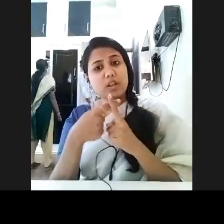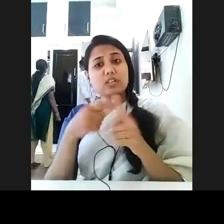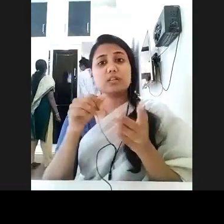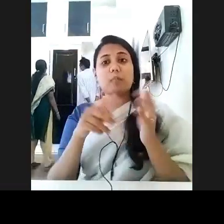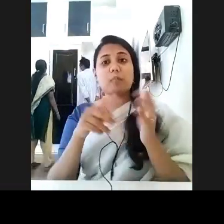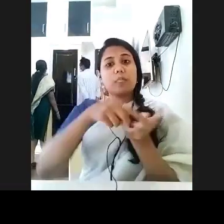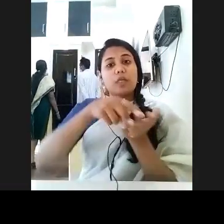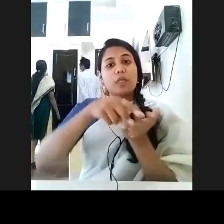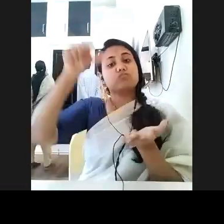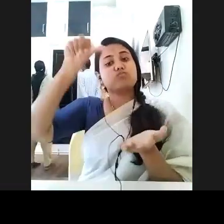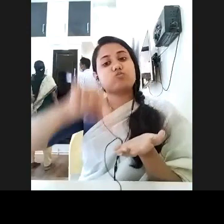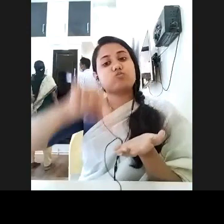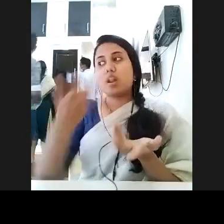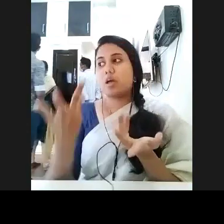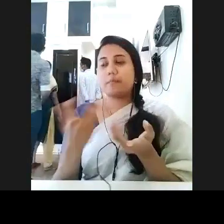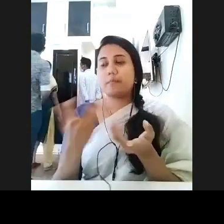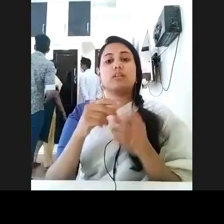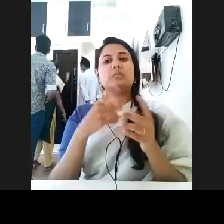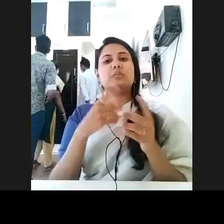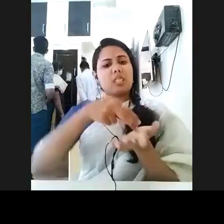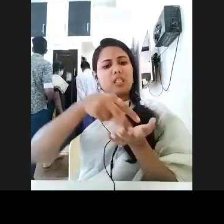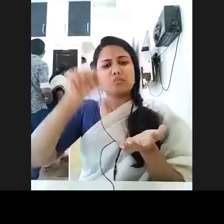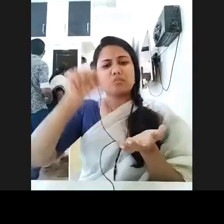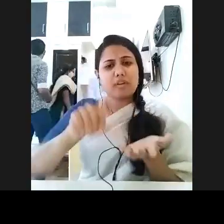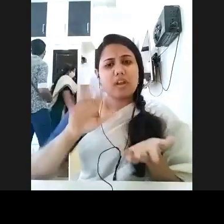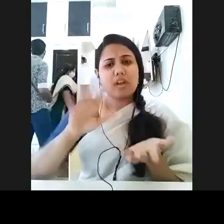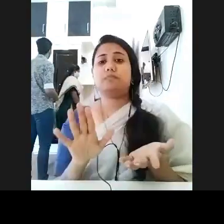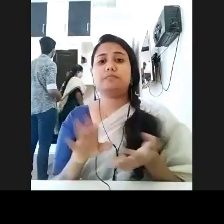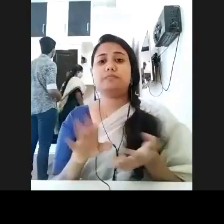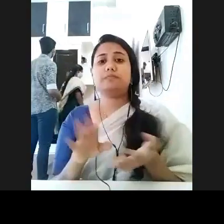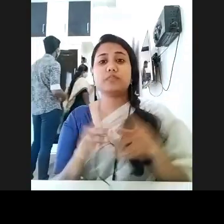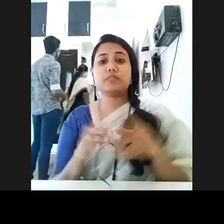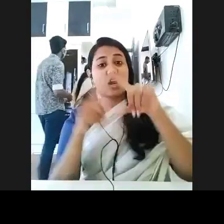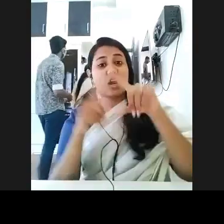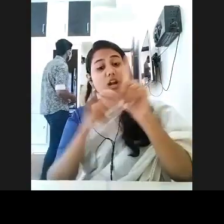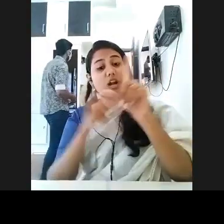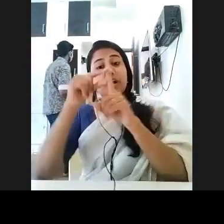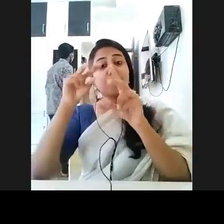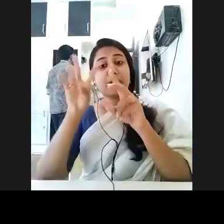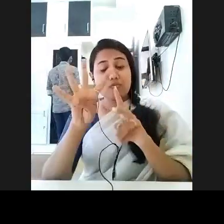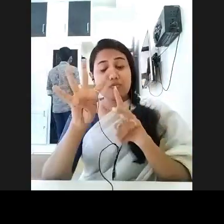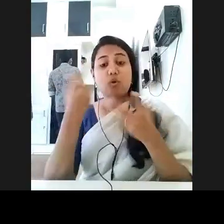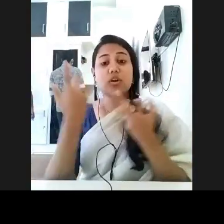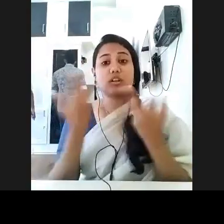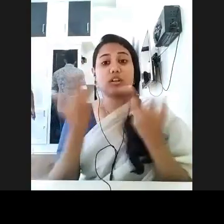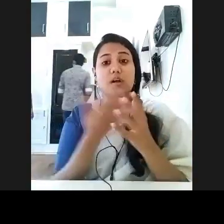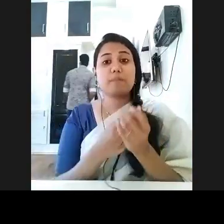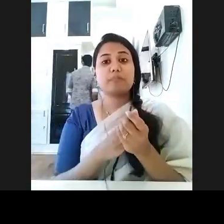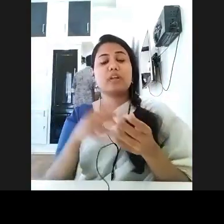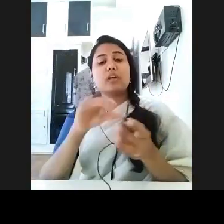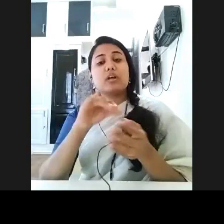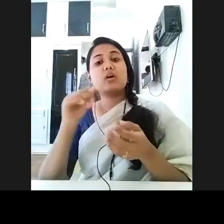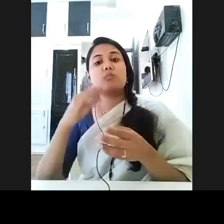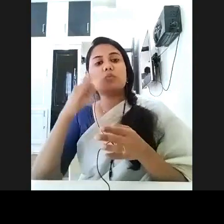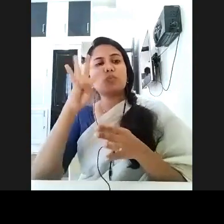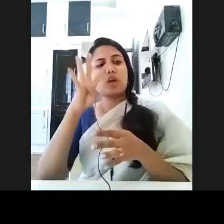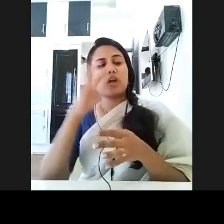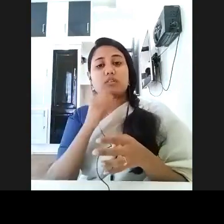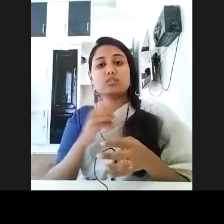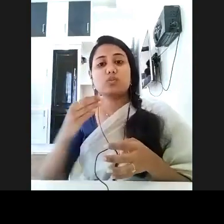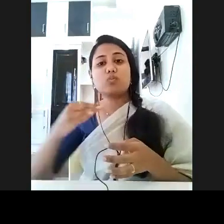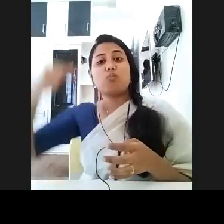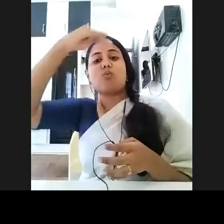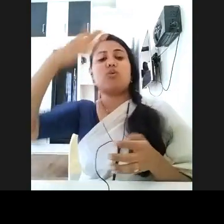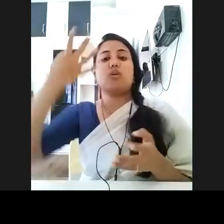നഷ്ടപ്പെട്ട് ടൈപ്പ് 2 പോലെയും ബിഹേവ് ചെയ്യാറുണ്ട് ടൈപ്പ് 3 കുട്ടികൾ. ടൈപ്പ് 4 SMA മോർ ദാൻ 30 years ഓൾഡ് ഉള്ള ആളെ പോലെ ആയിരിക്കും. അവരുടെ എല്ലാ